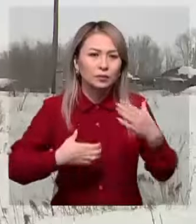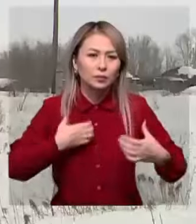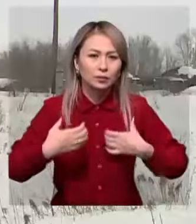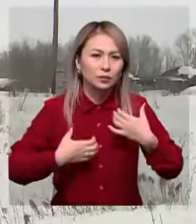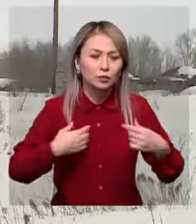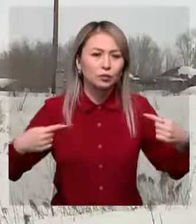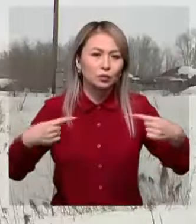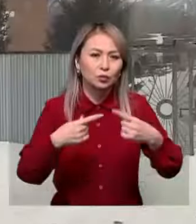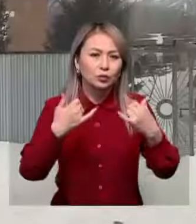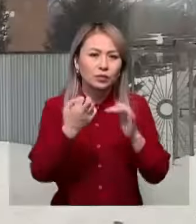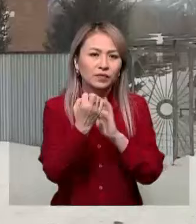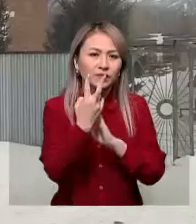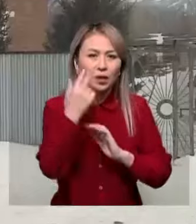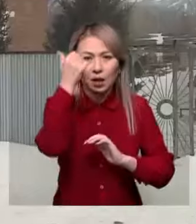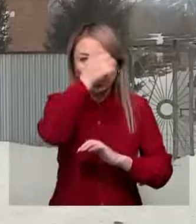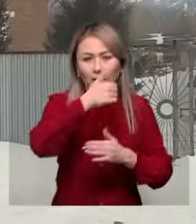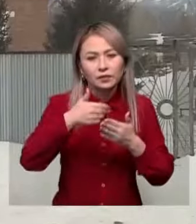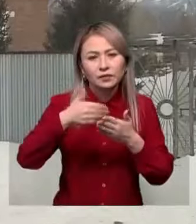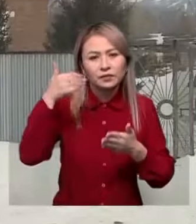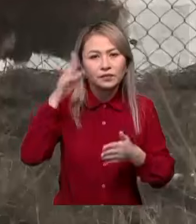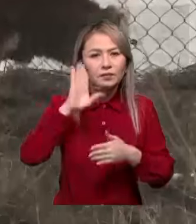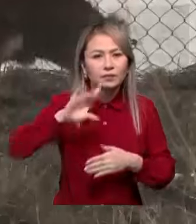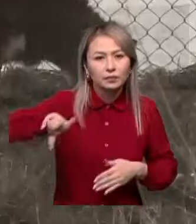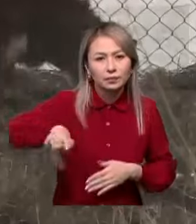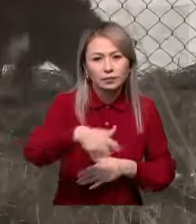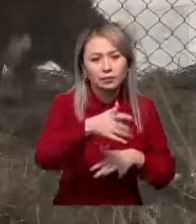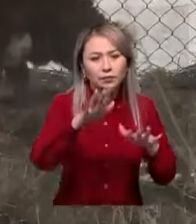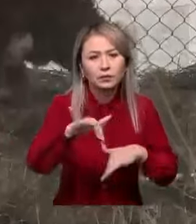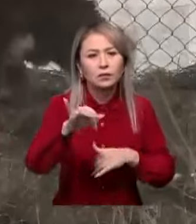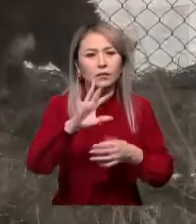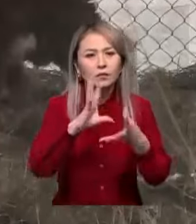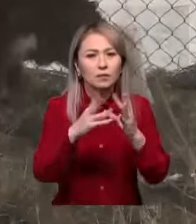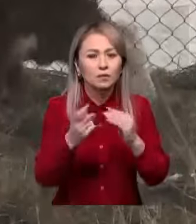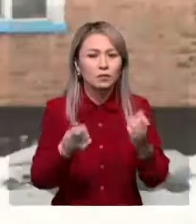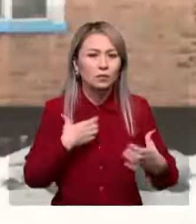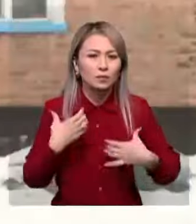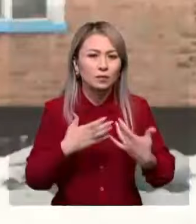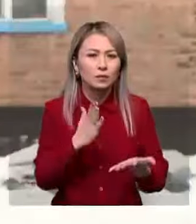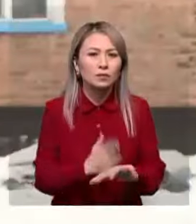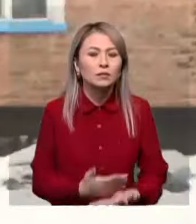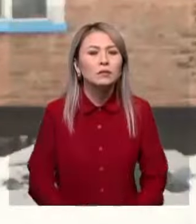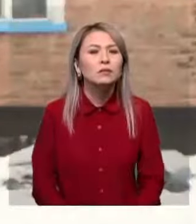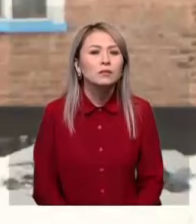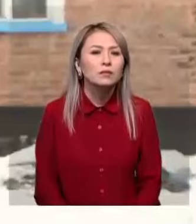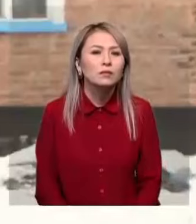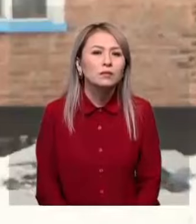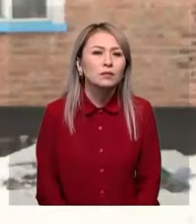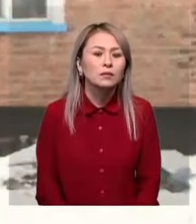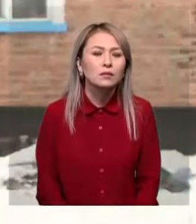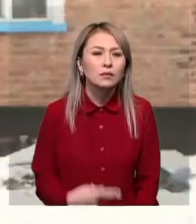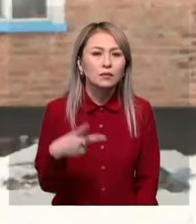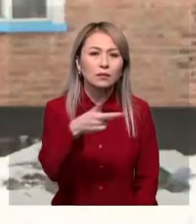рас. Өйткені 12 жыл бұрында бұл өзен осындағы жұртты әбден әбігерге түсірген еді. 2011